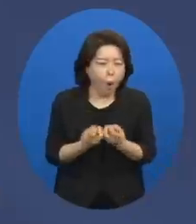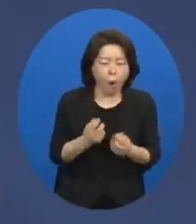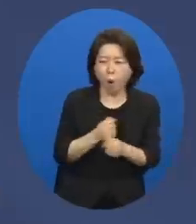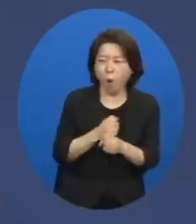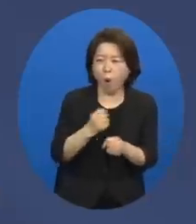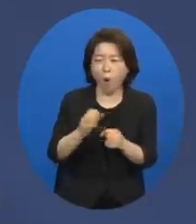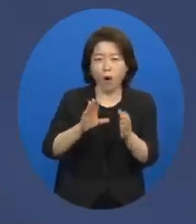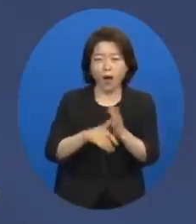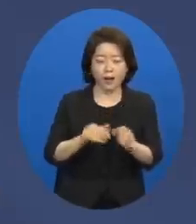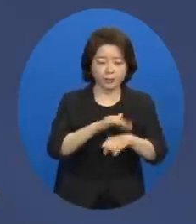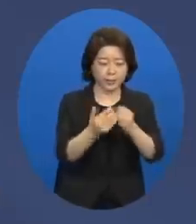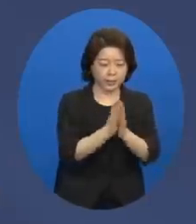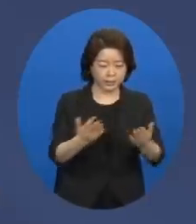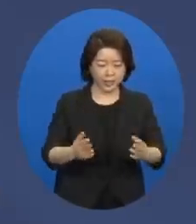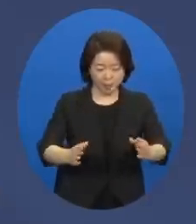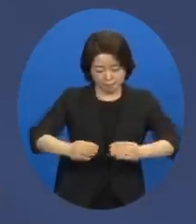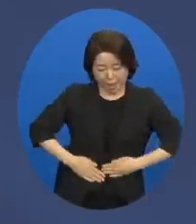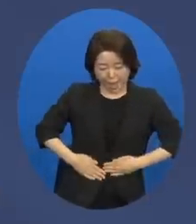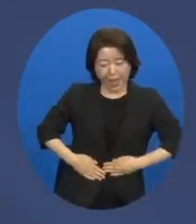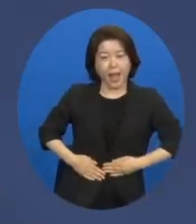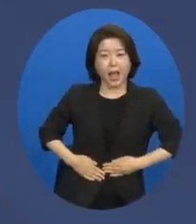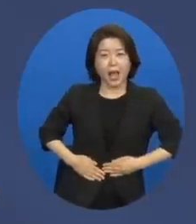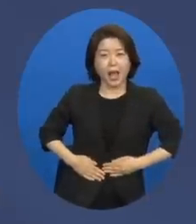때 성경책을 갖다 배에다 댔더니